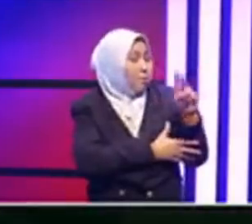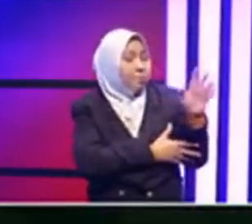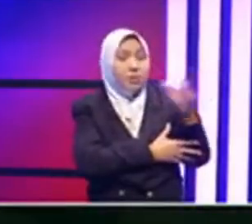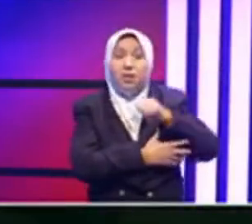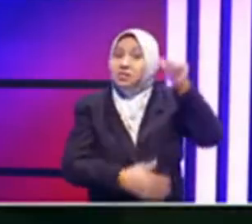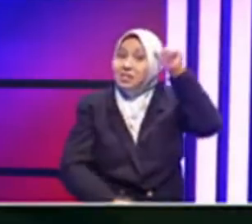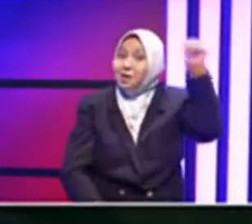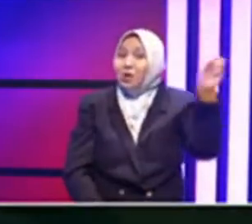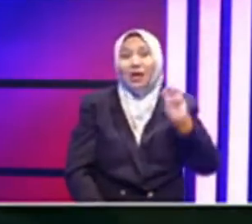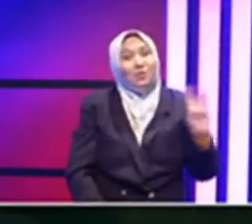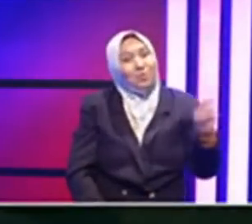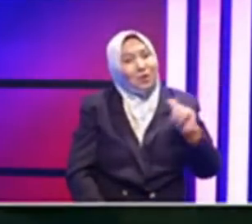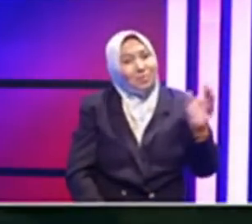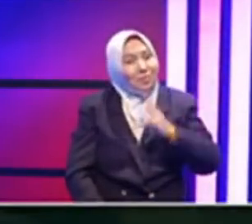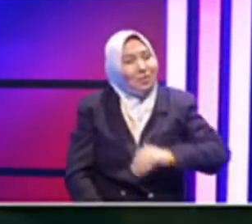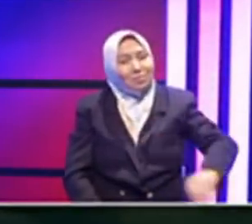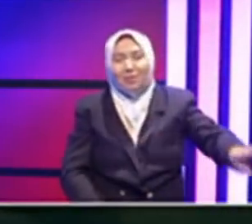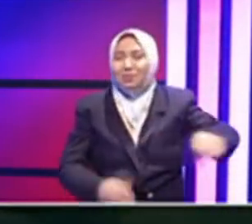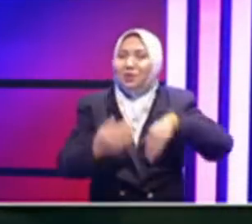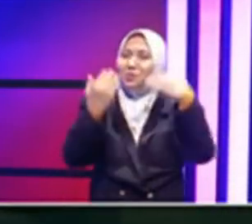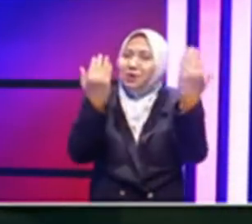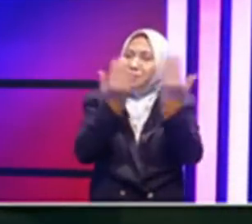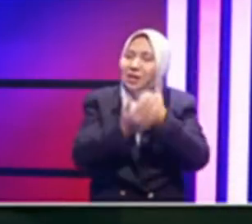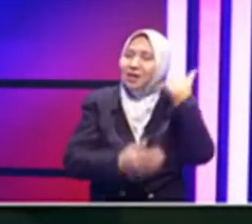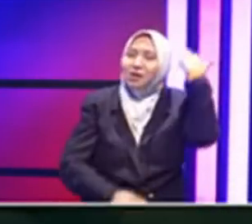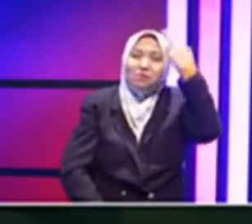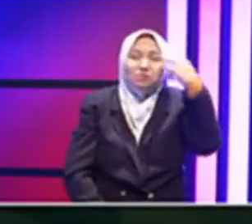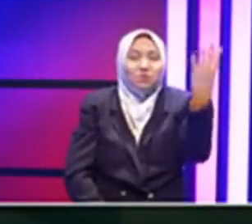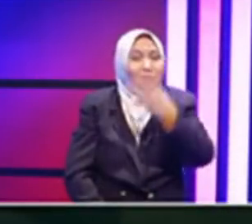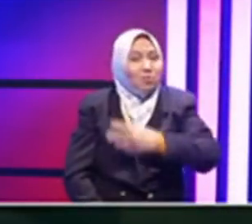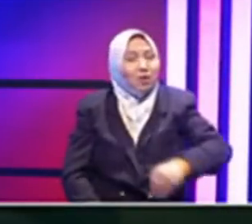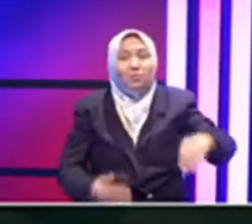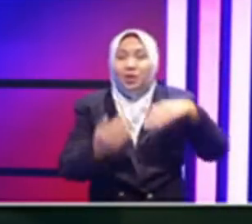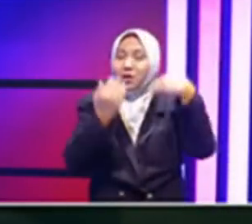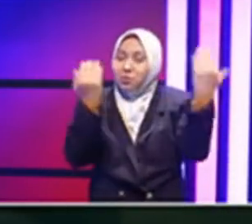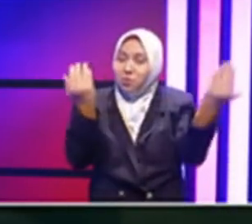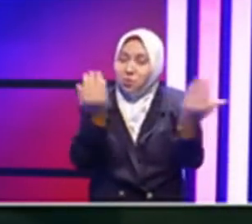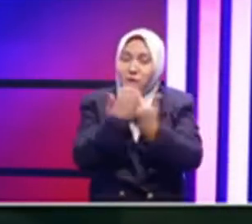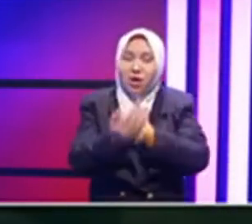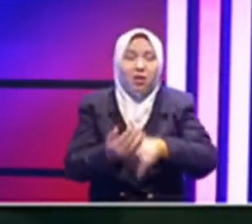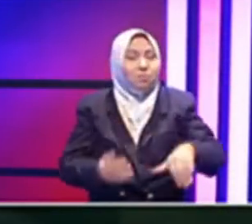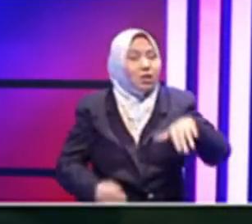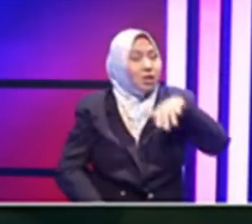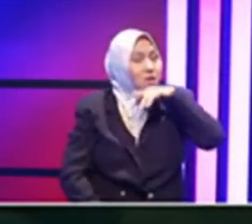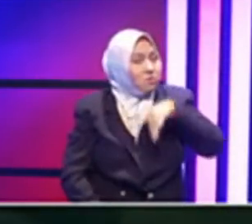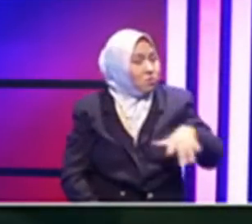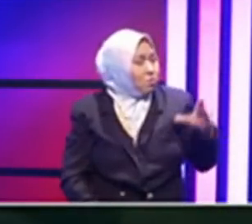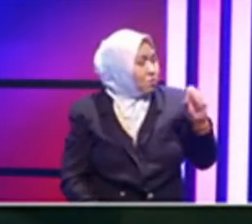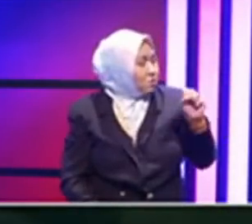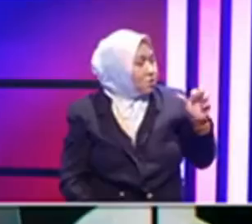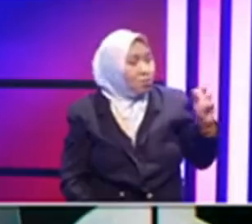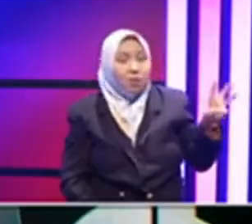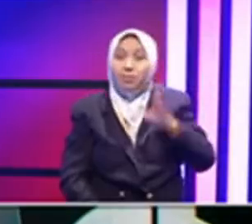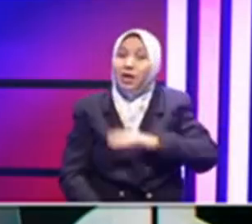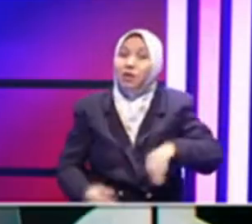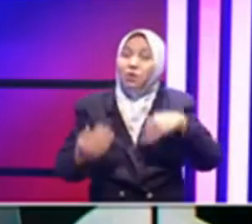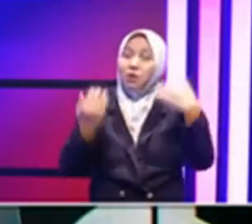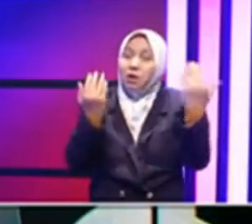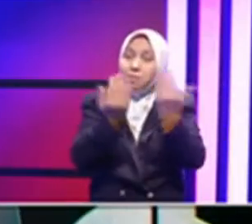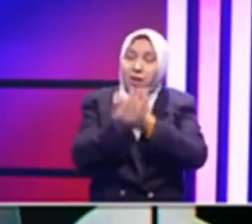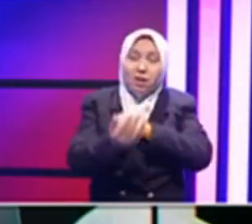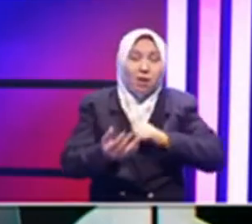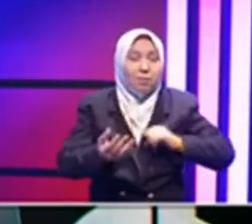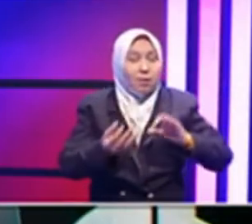السلام عليكم ورحمة الله وبركاته. الحمد لله والصلاة والسلام على رسول الله وعلى آله ومن والاه. أشهد أن لا إله إلا الله وأشهد أن محمدا عبده ورسوله. اللهم صل على